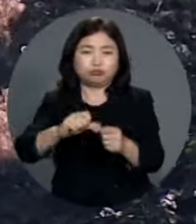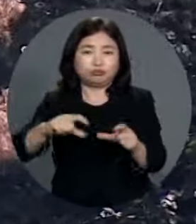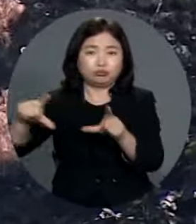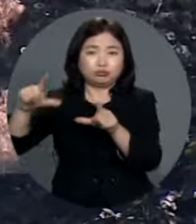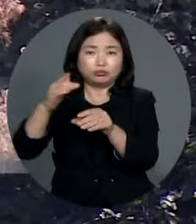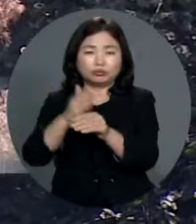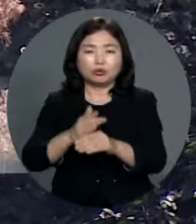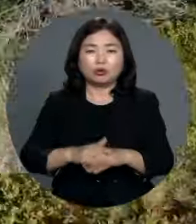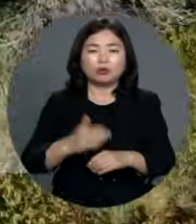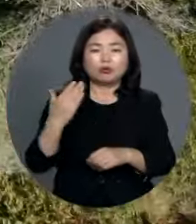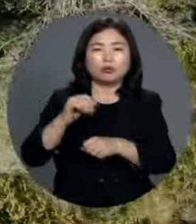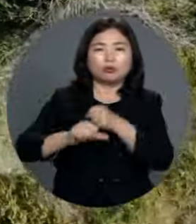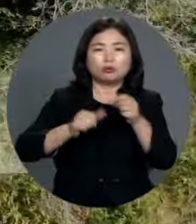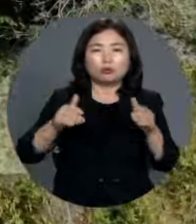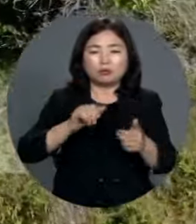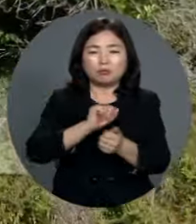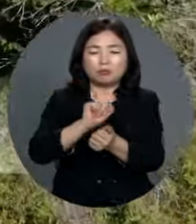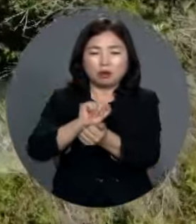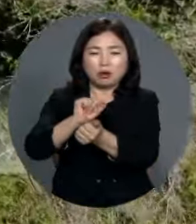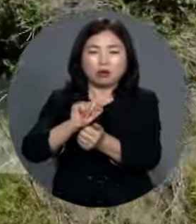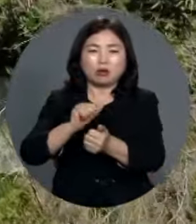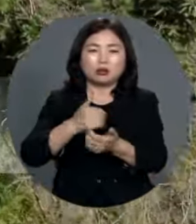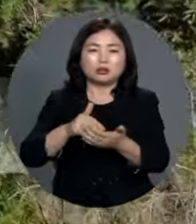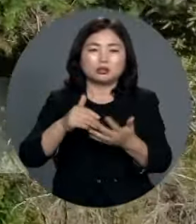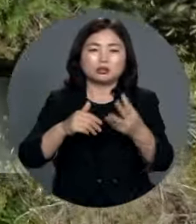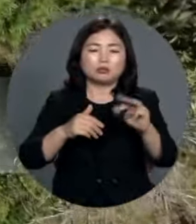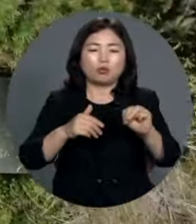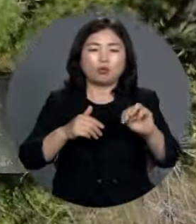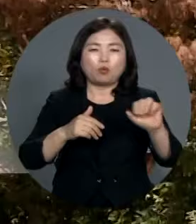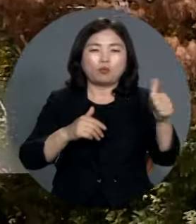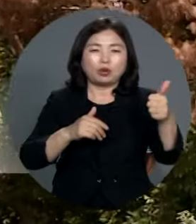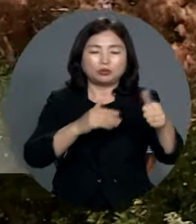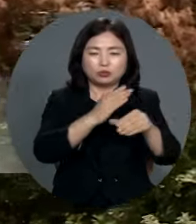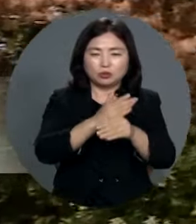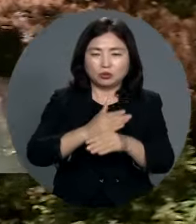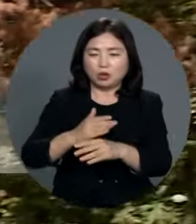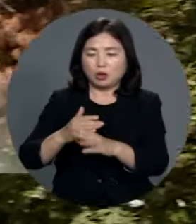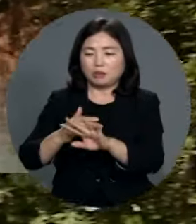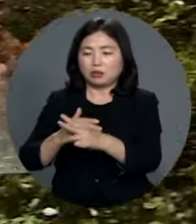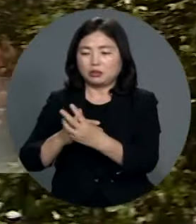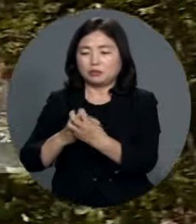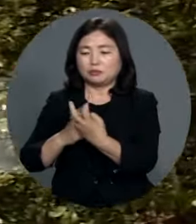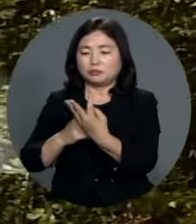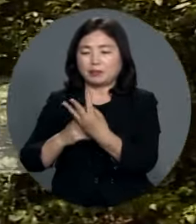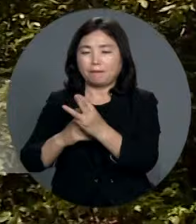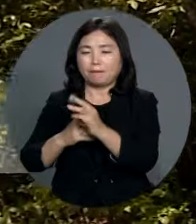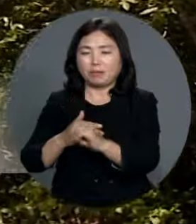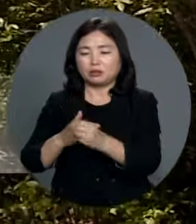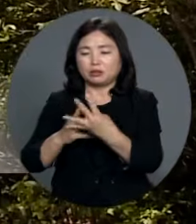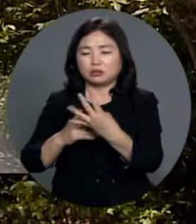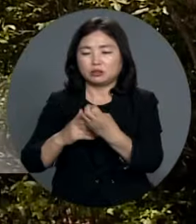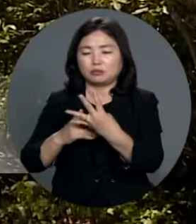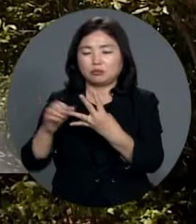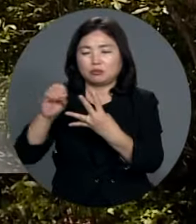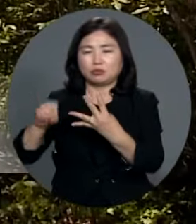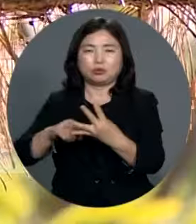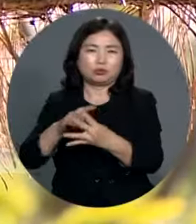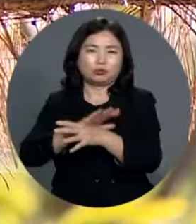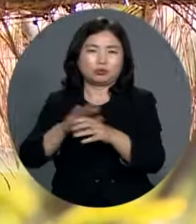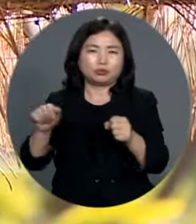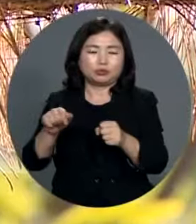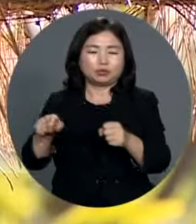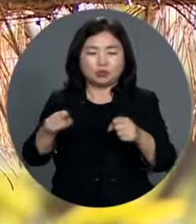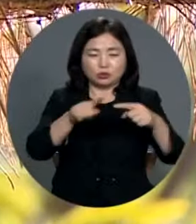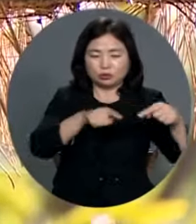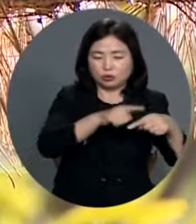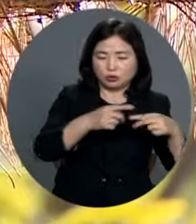5년간 재선충 감염 305만여 구루 중 경북이 123만여 구루 44% 전국에서